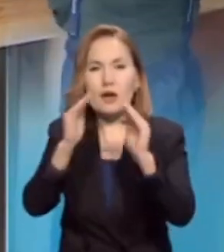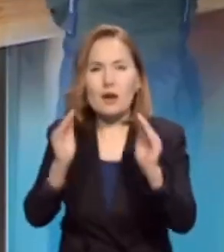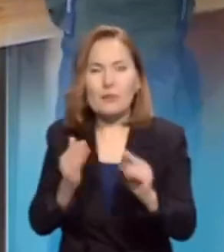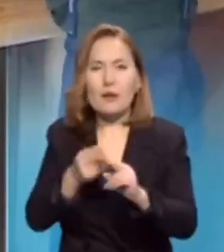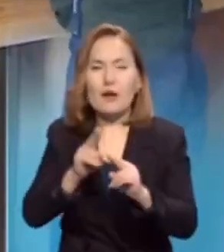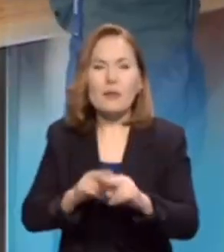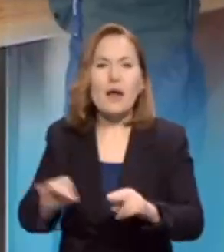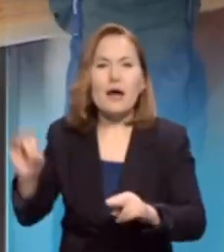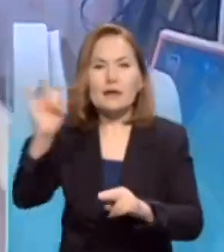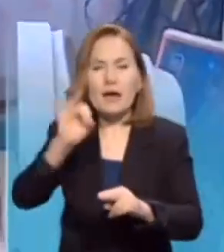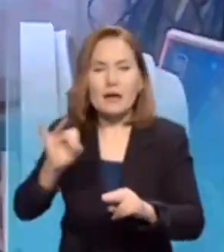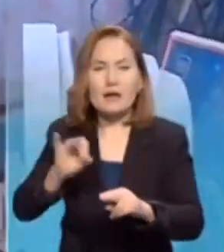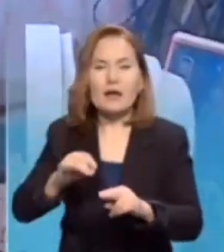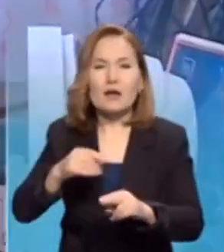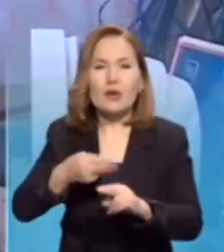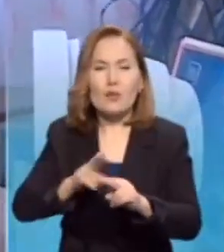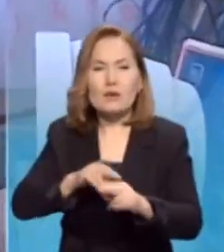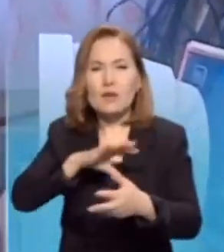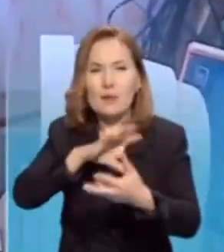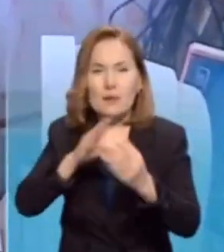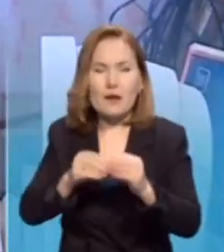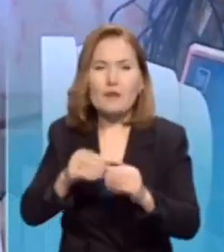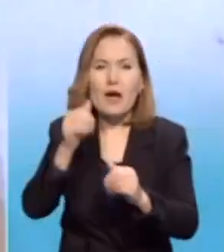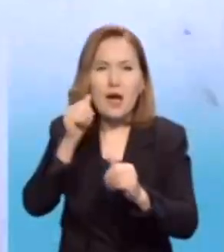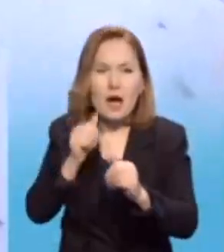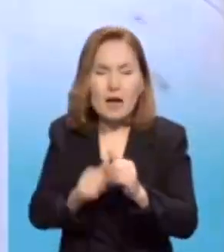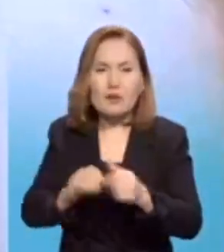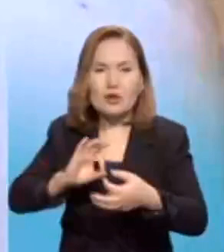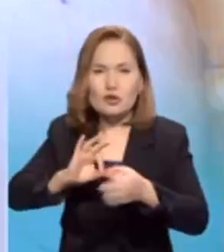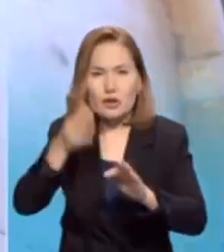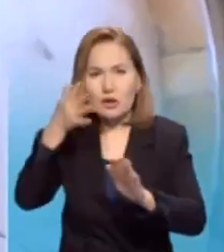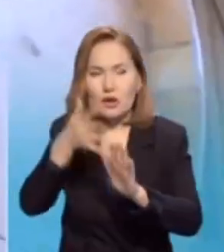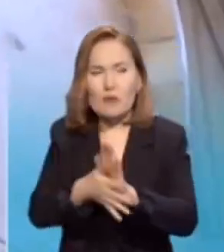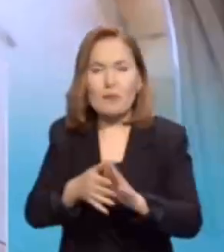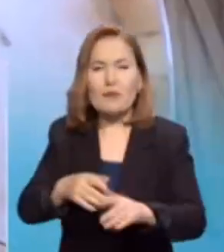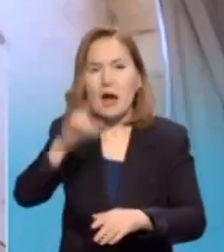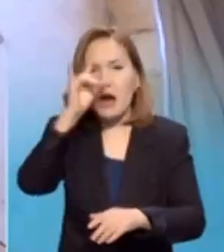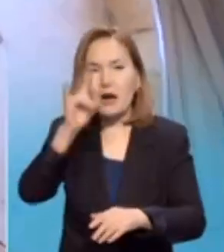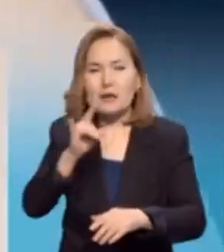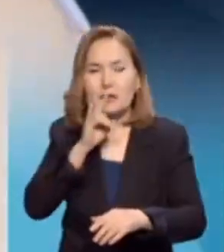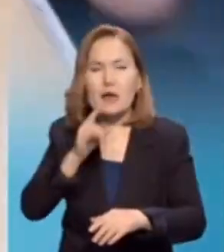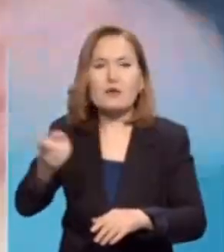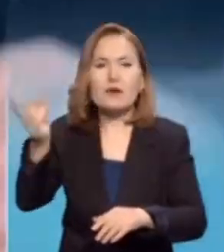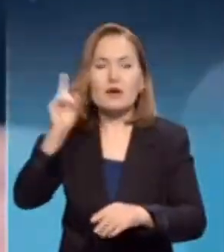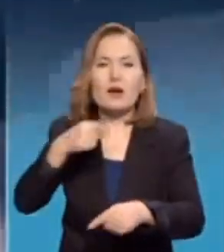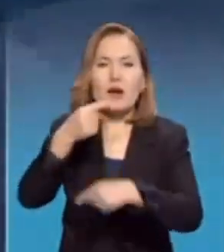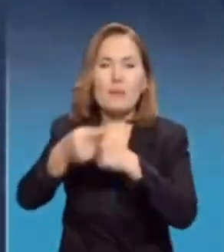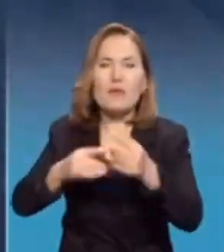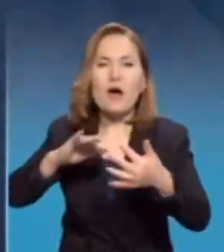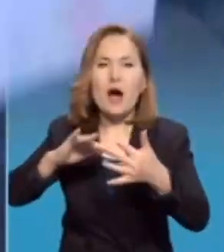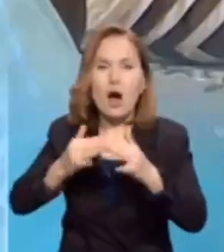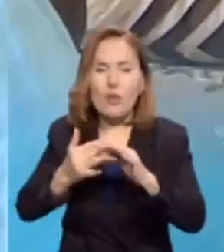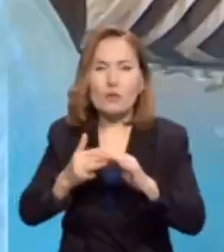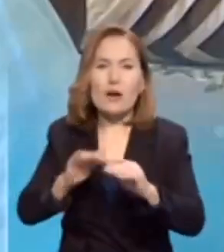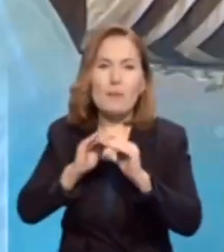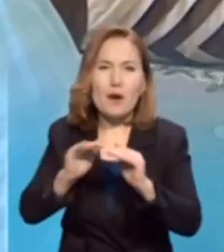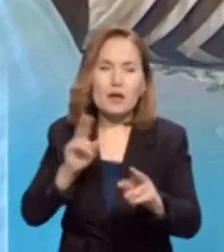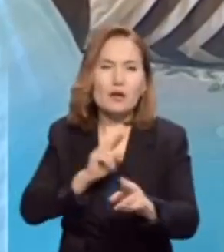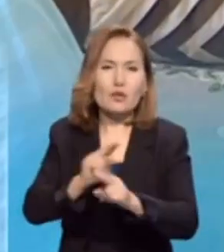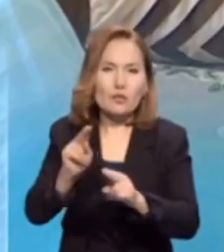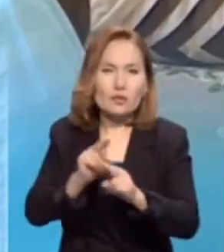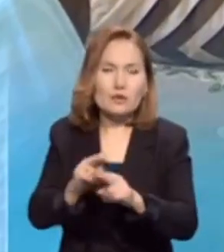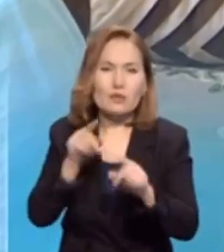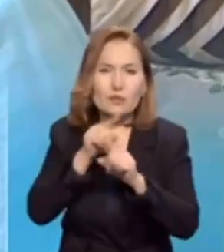тарихи жәдігердің әр бөлшегін мұқият зерттеген. Енді міне қазақтың байырғы дәстүрін ауылға кеп жаңғыртуды қолға алып отыр. Наурыз